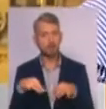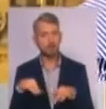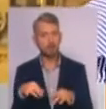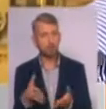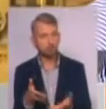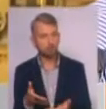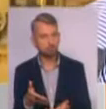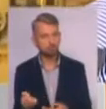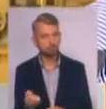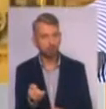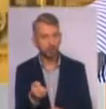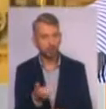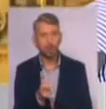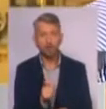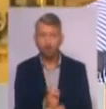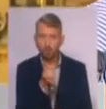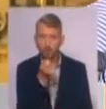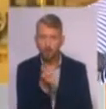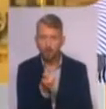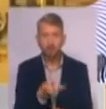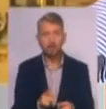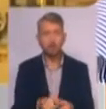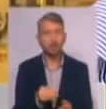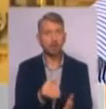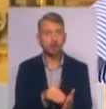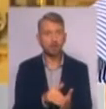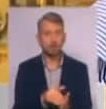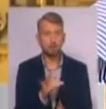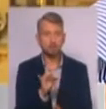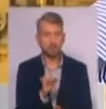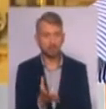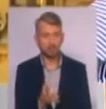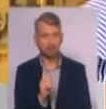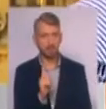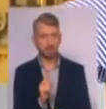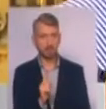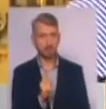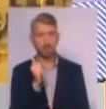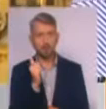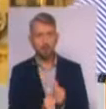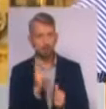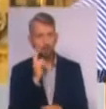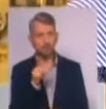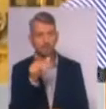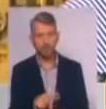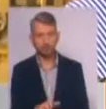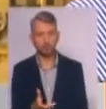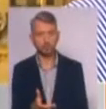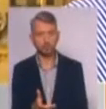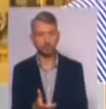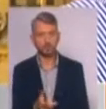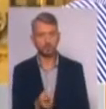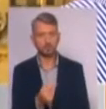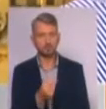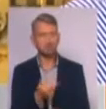Дуже маленька річ, яка коштує там 5 гривень, але кожному киянину